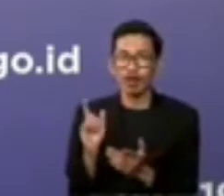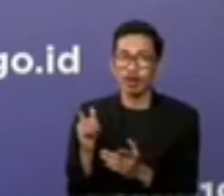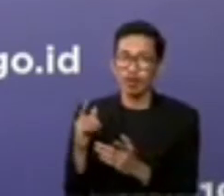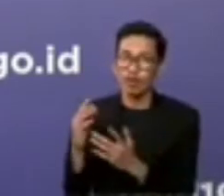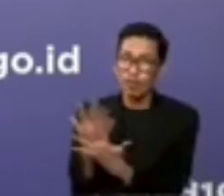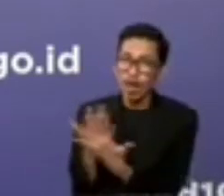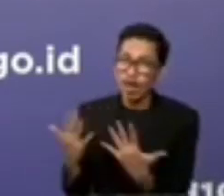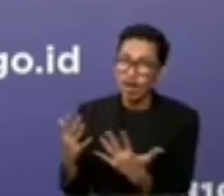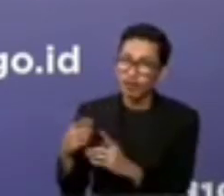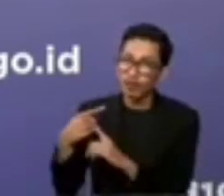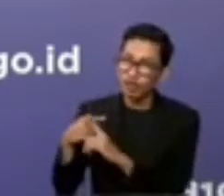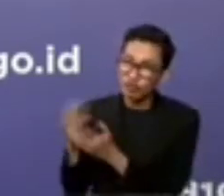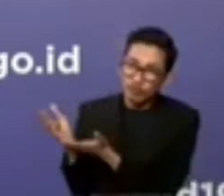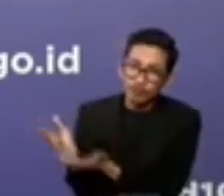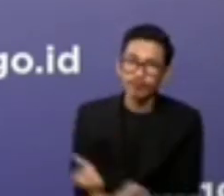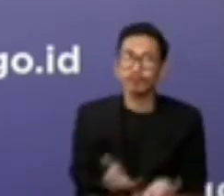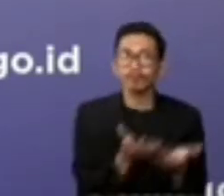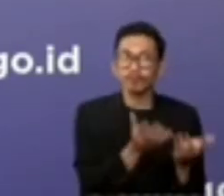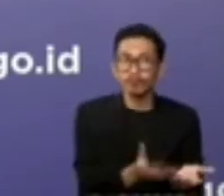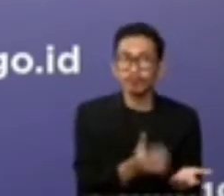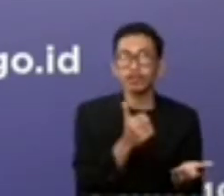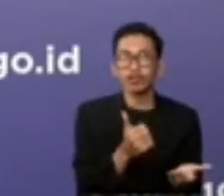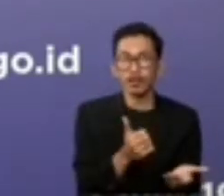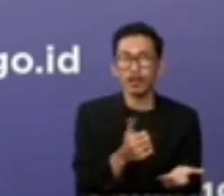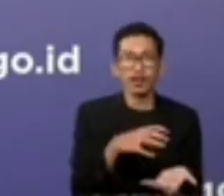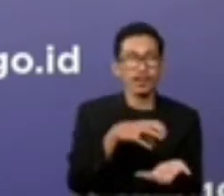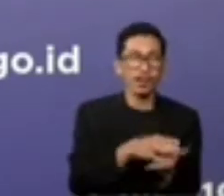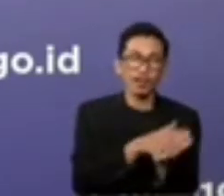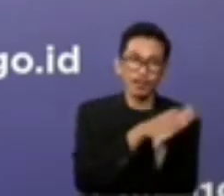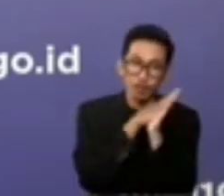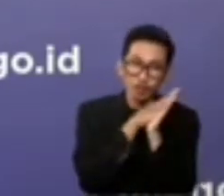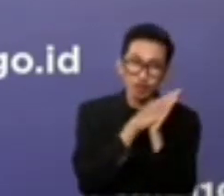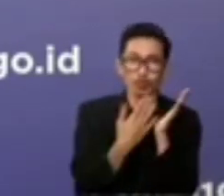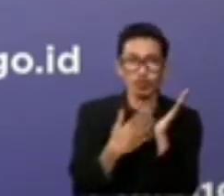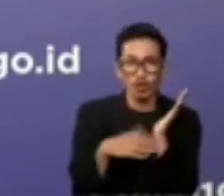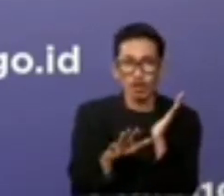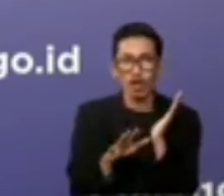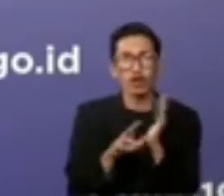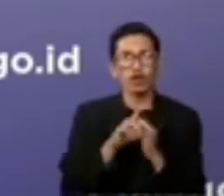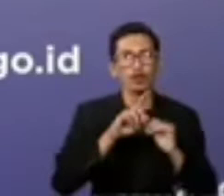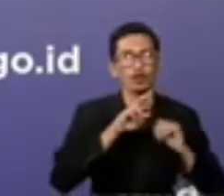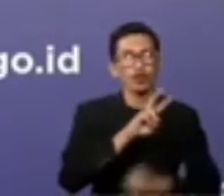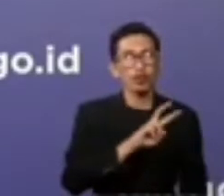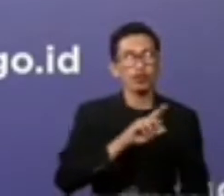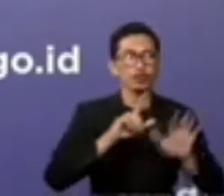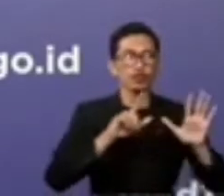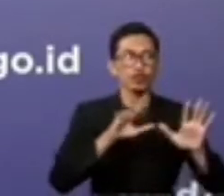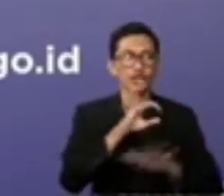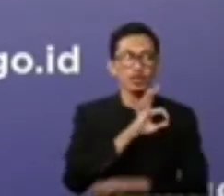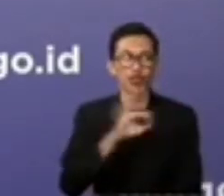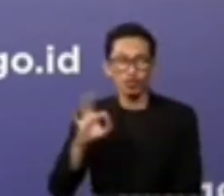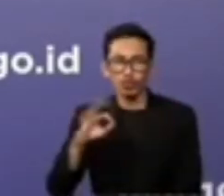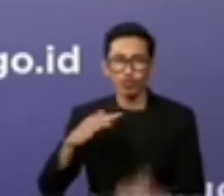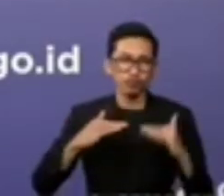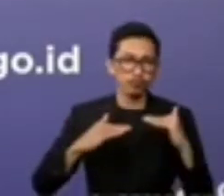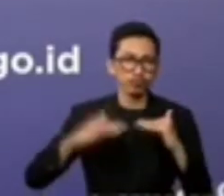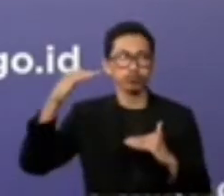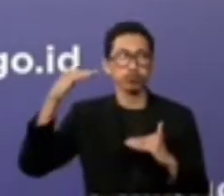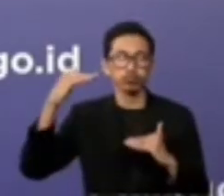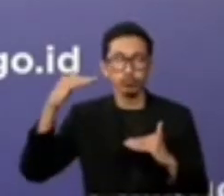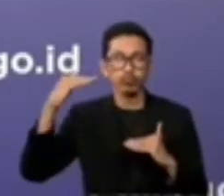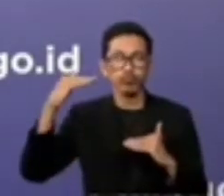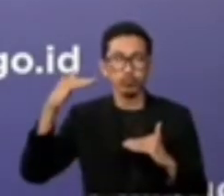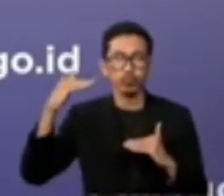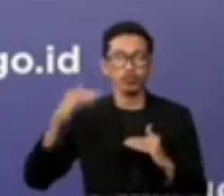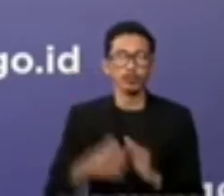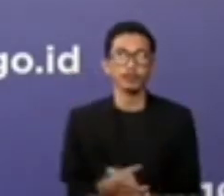terpapar COVID-19. Tempat tidur yang kita miliki sekarang sudah mencapai 27.000, naik drastis dari angka kurang